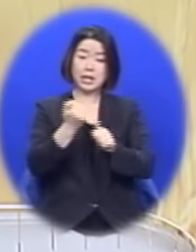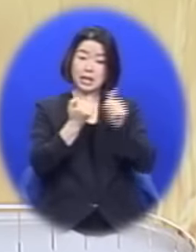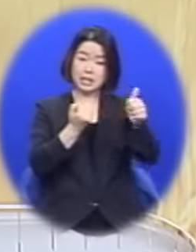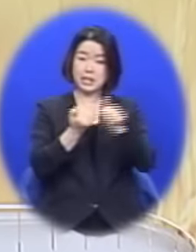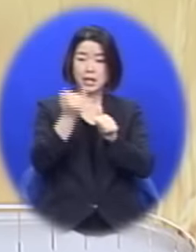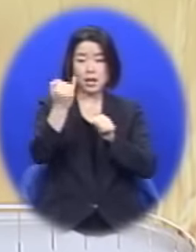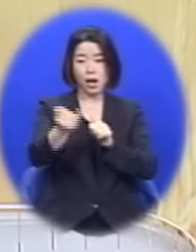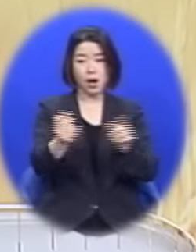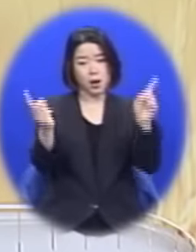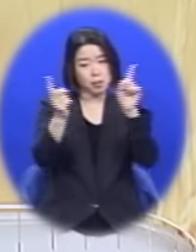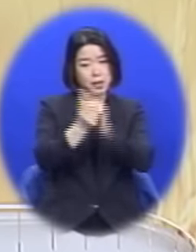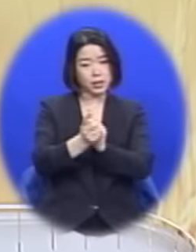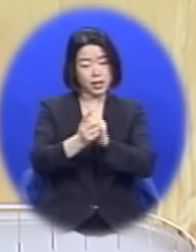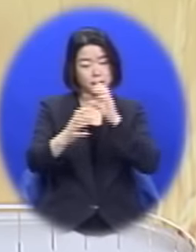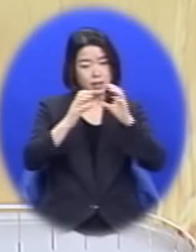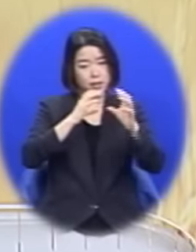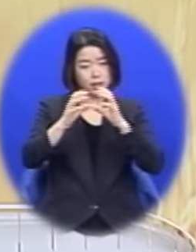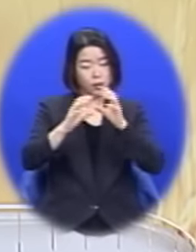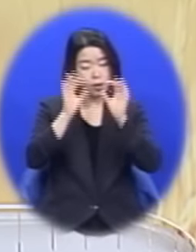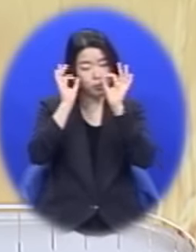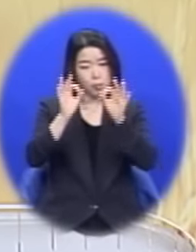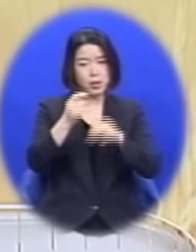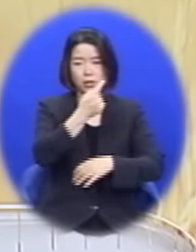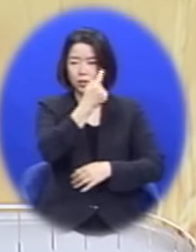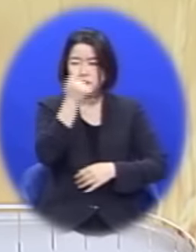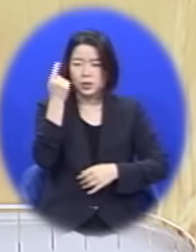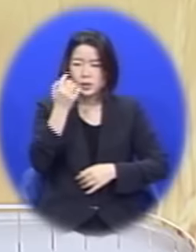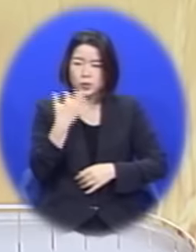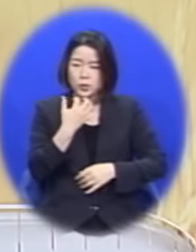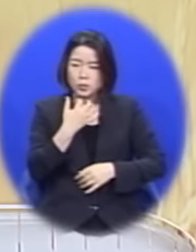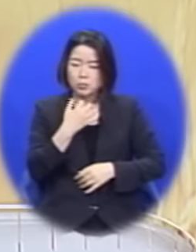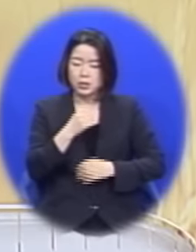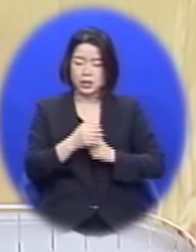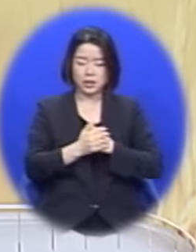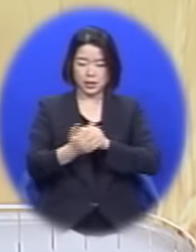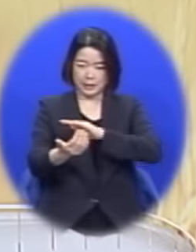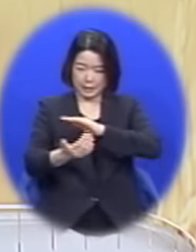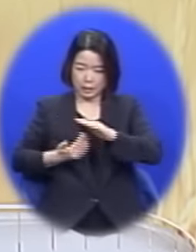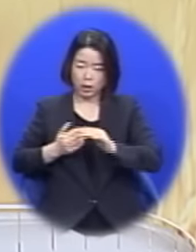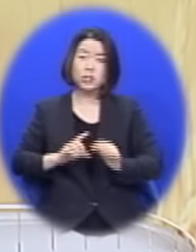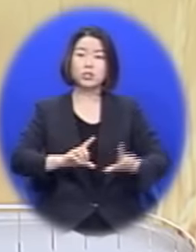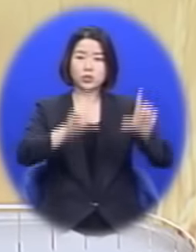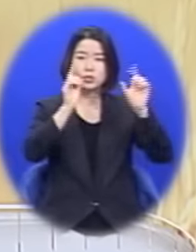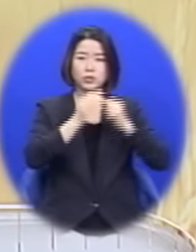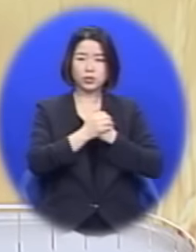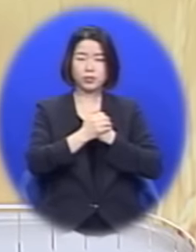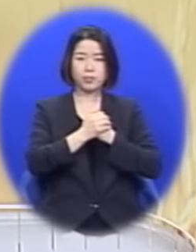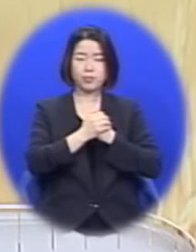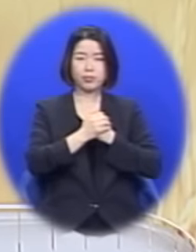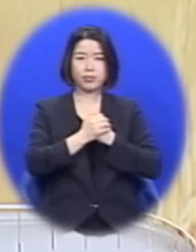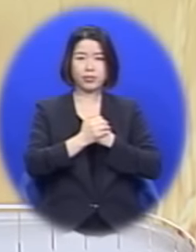그 눈빛이 보통이 아니에요. 결혼하기 전주. 네.